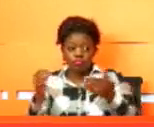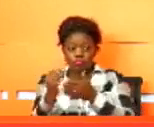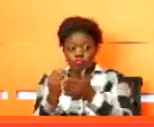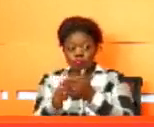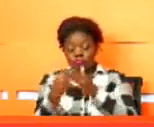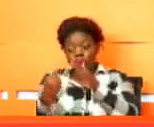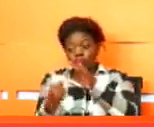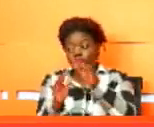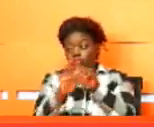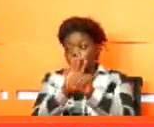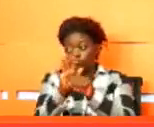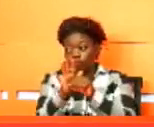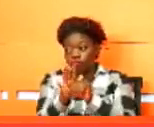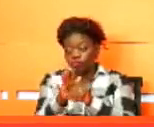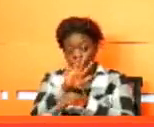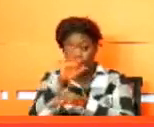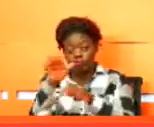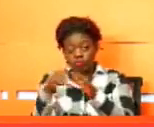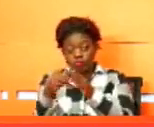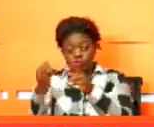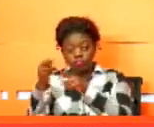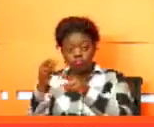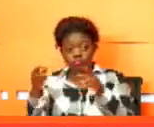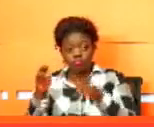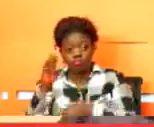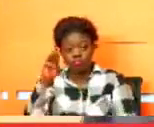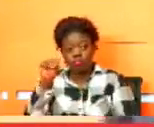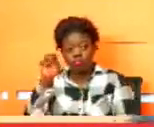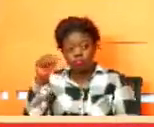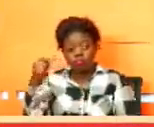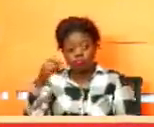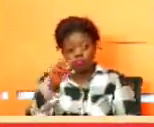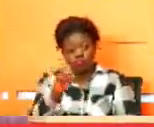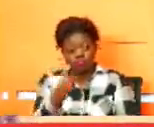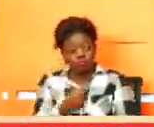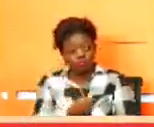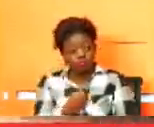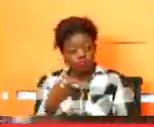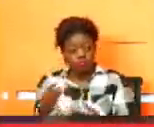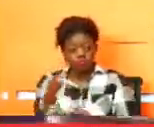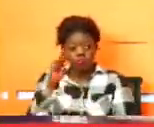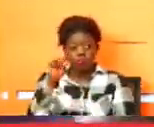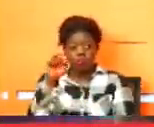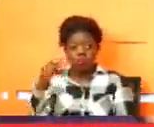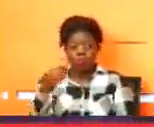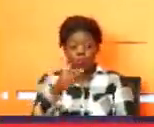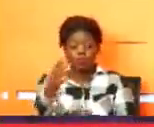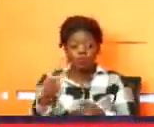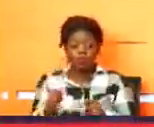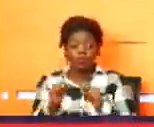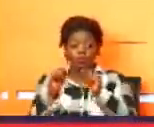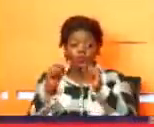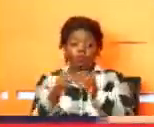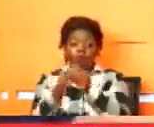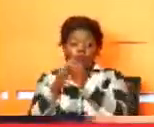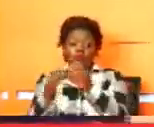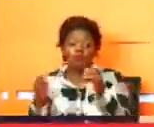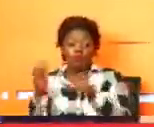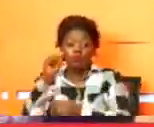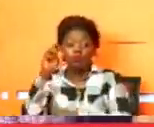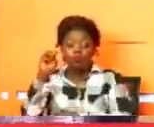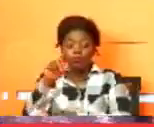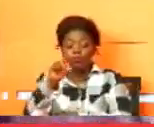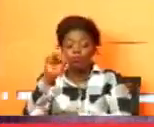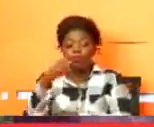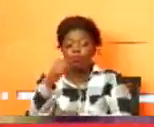ya COVID-19 bino byonna bibadde Mmengo. Bano tubasanze Mmengo nga balumbye akulira abasomali abalina obutuuze mu